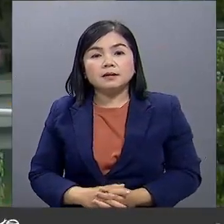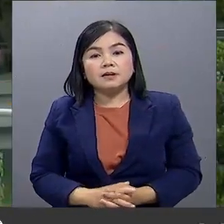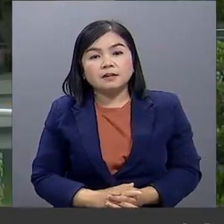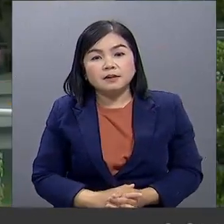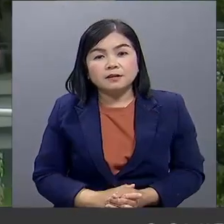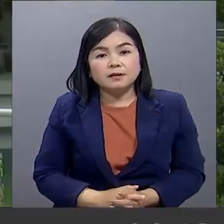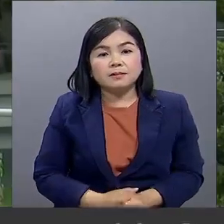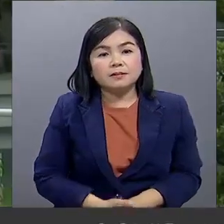โน้ท